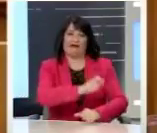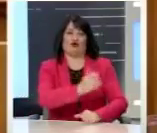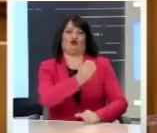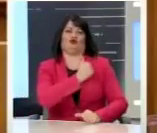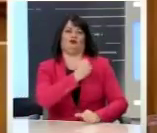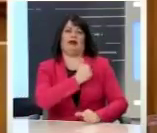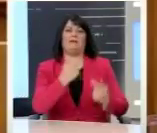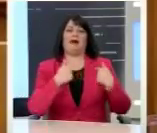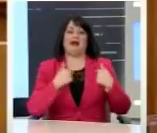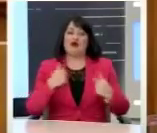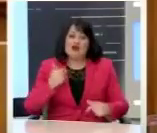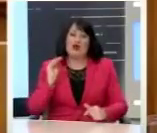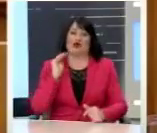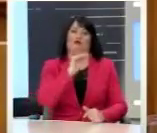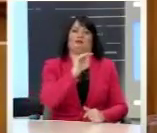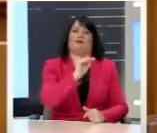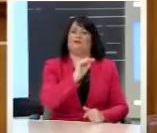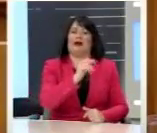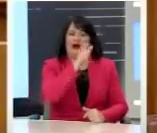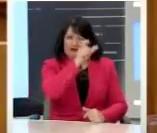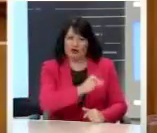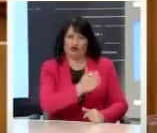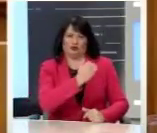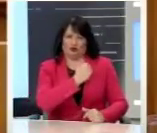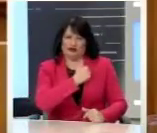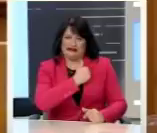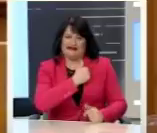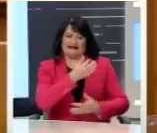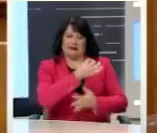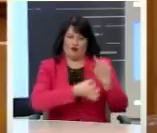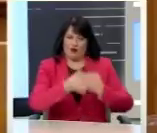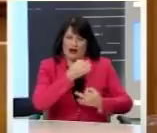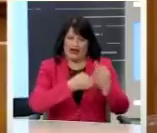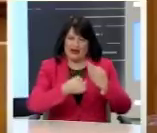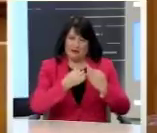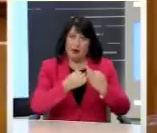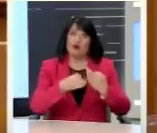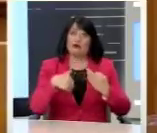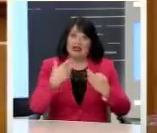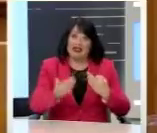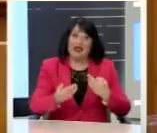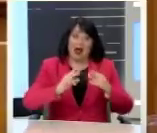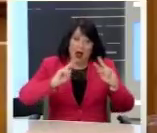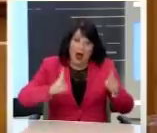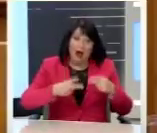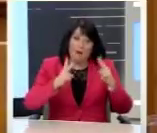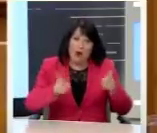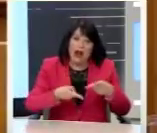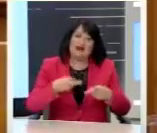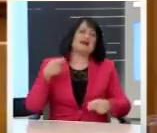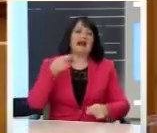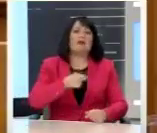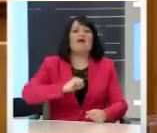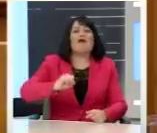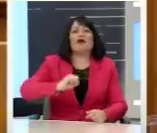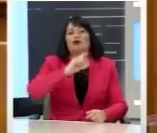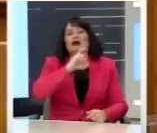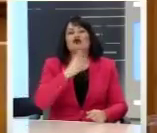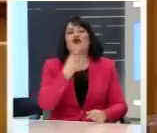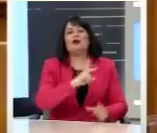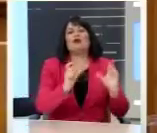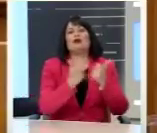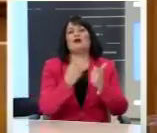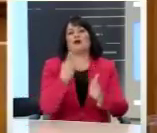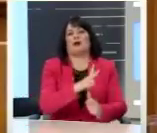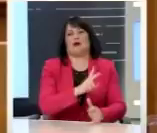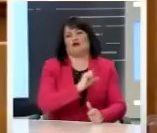του. Δεύτερον, υποστήριξε ότι θα αποκάλυπτε εγκλήματα και φοβόταν για τη ζωή του και τη ζωή της οικογένειάς